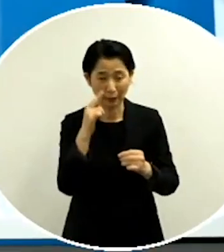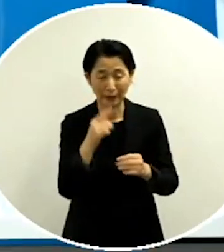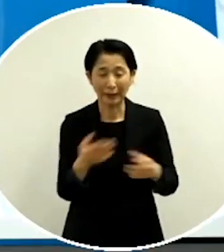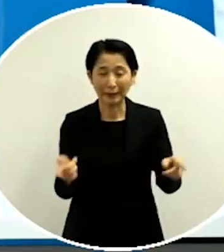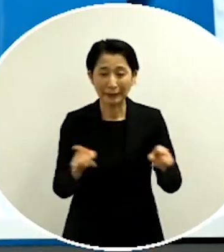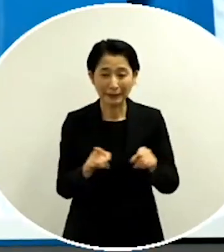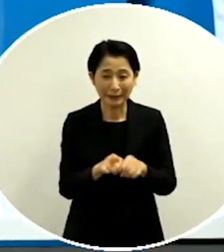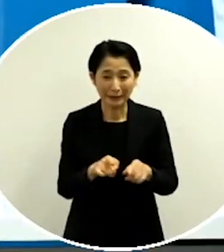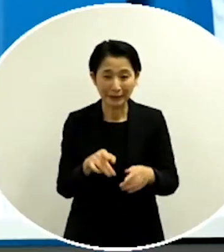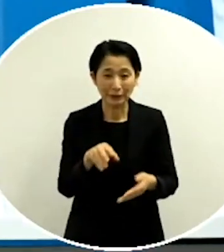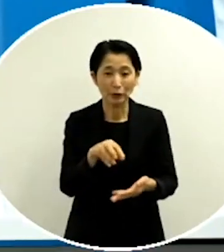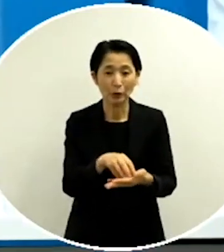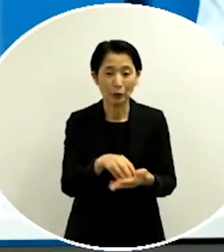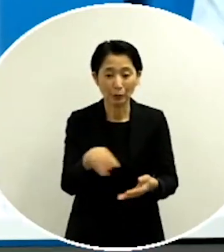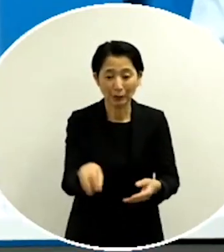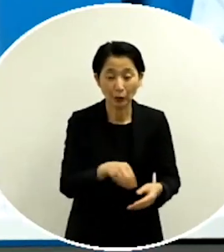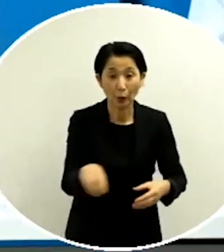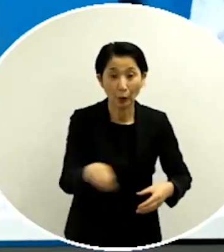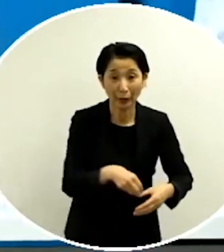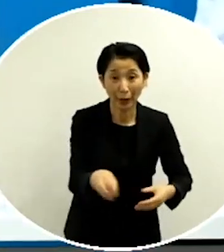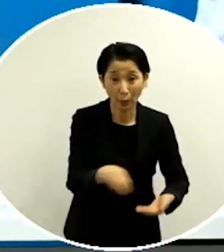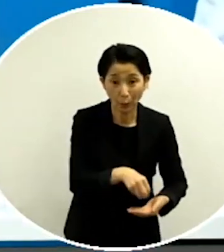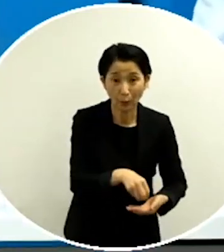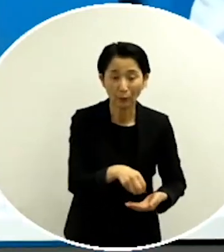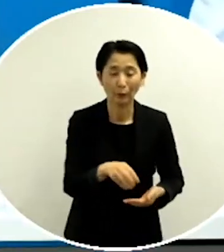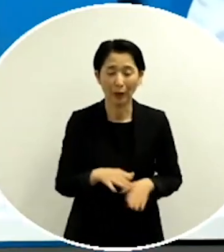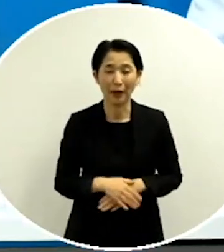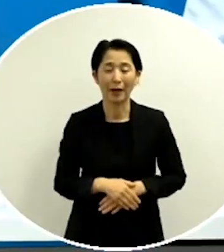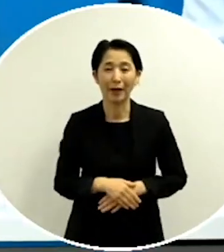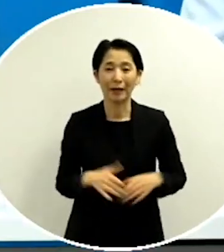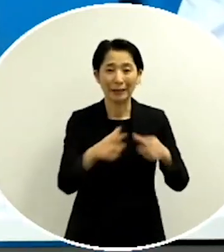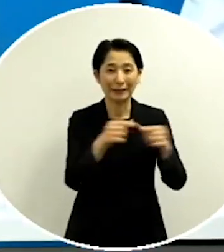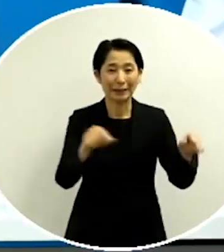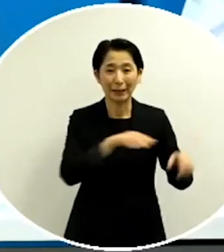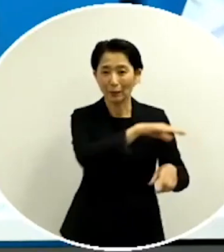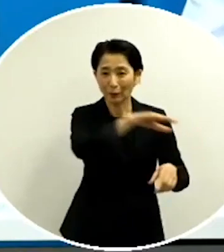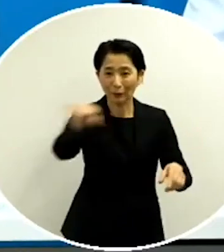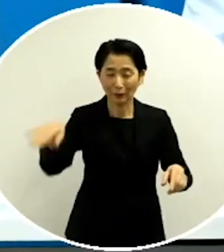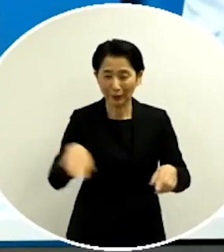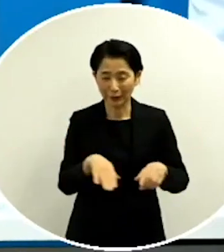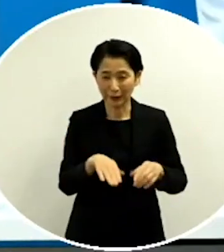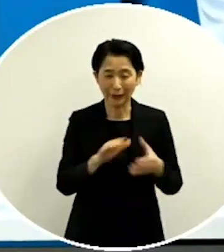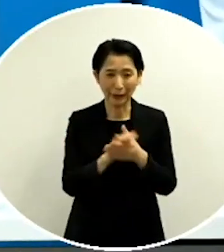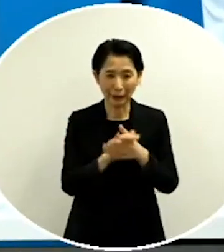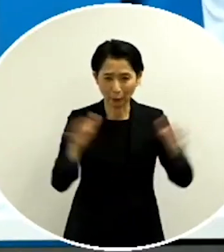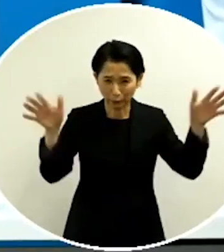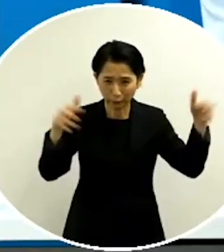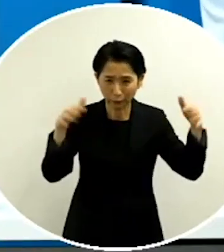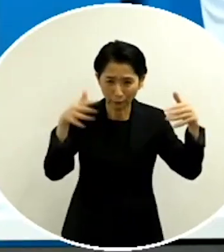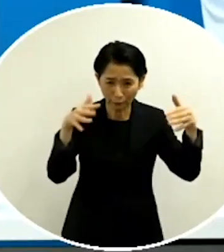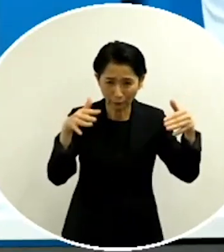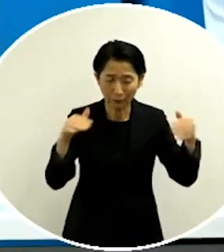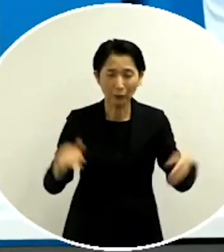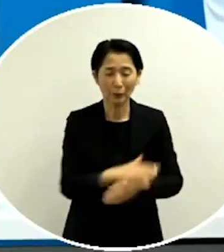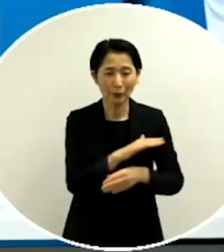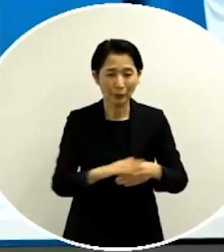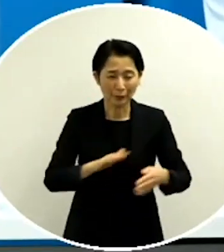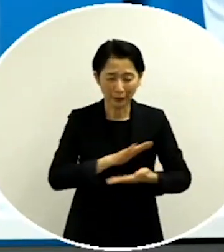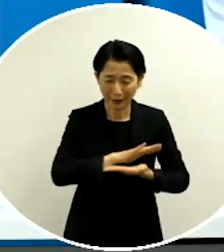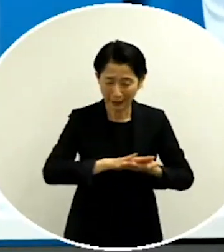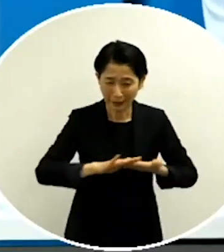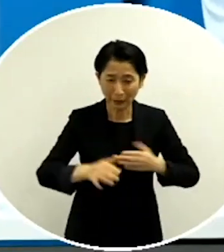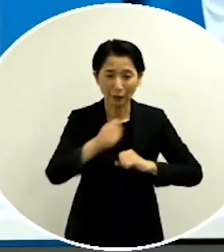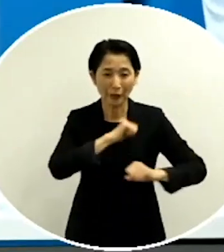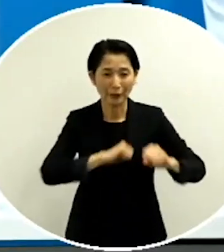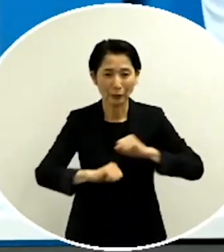をやりましょうとかぼがもし代表であれば全国の立憲民主党の仲間たち呼びかけて海岸をきれいにする活動しません